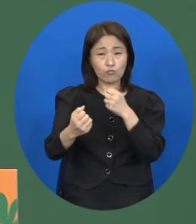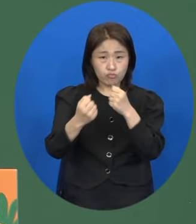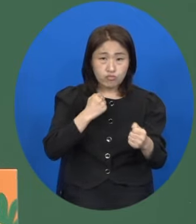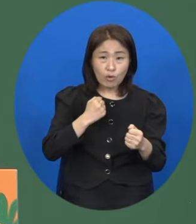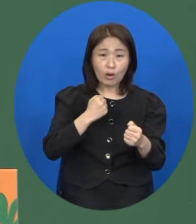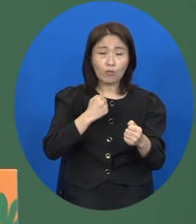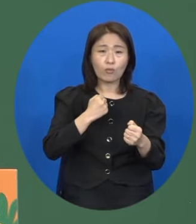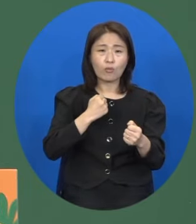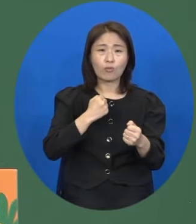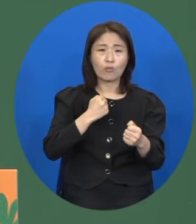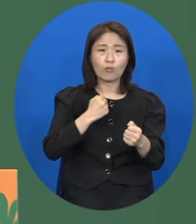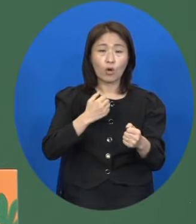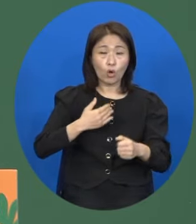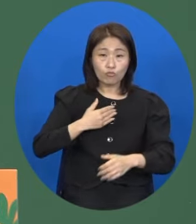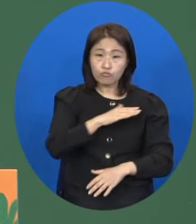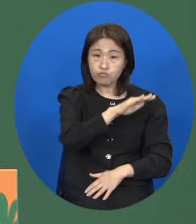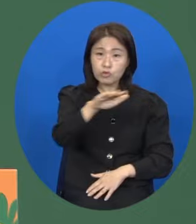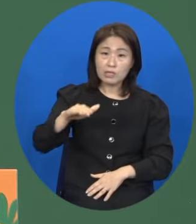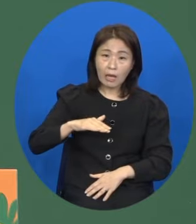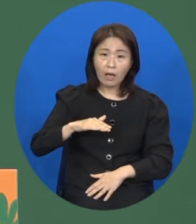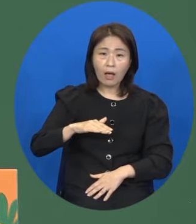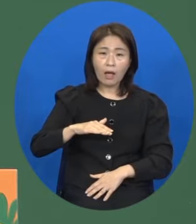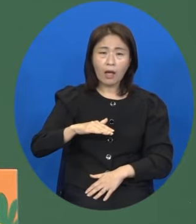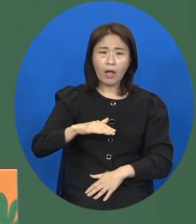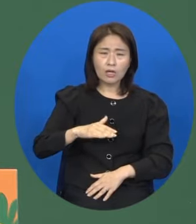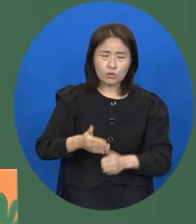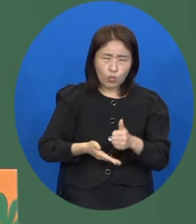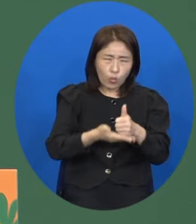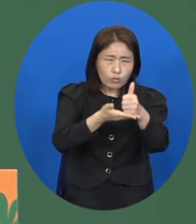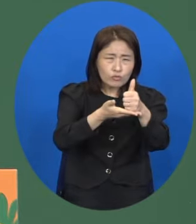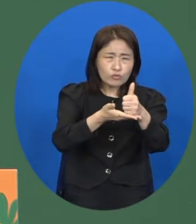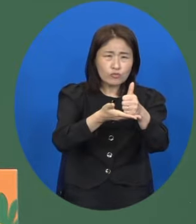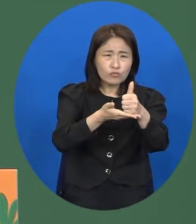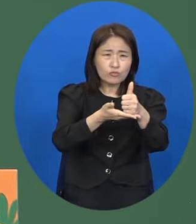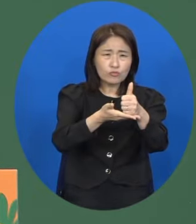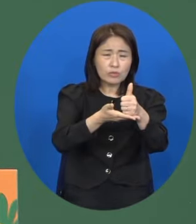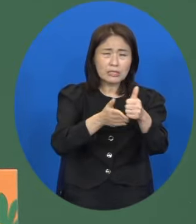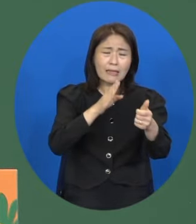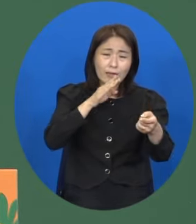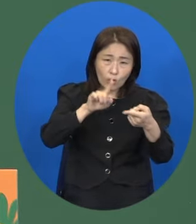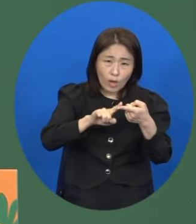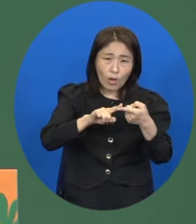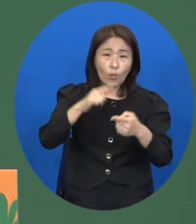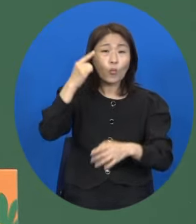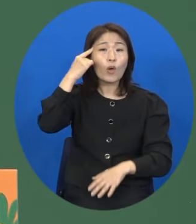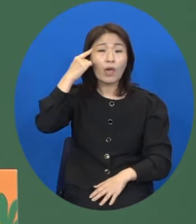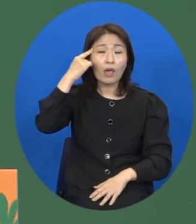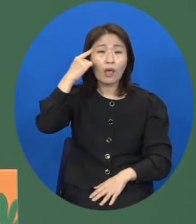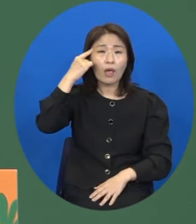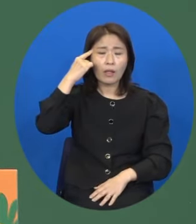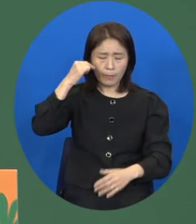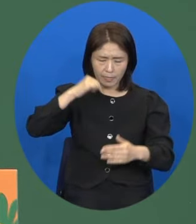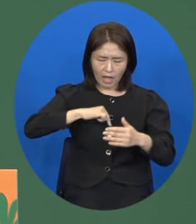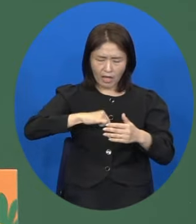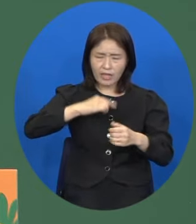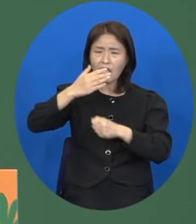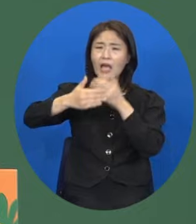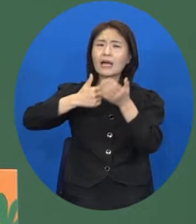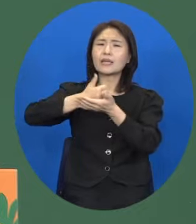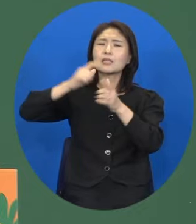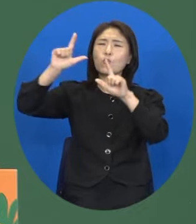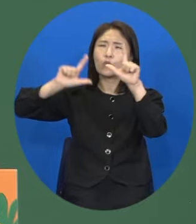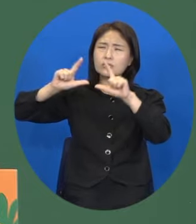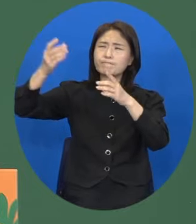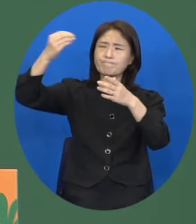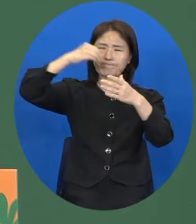우리는 존중받아 마땅한데 그 이유가 우리 안에 하나님 형상이